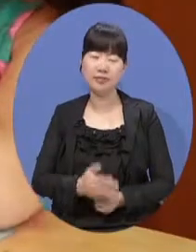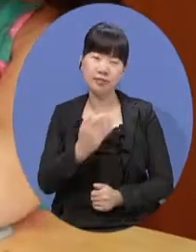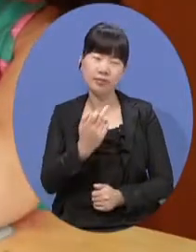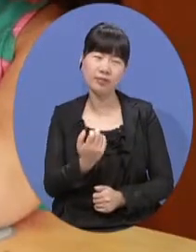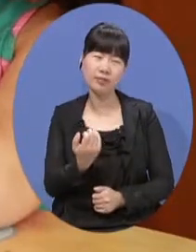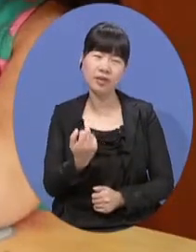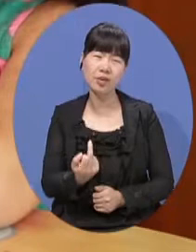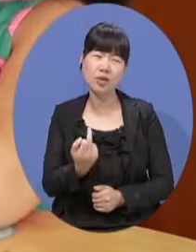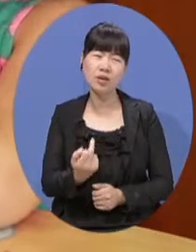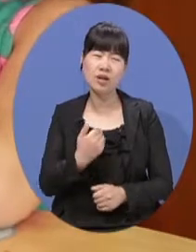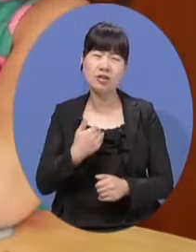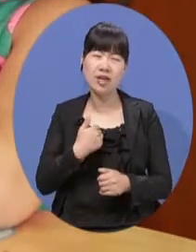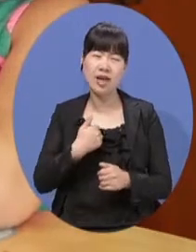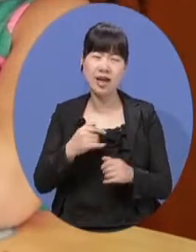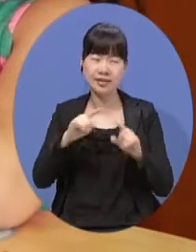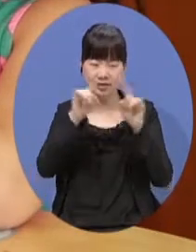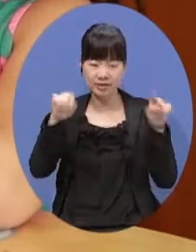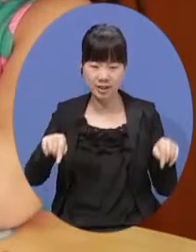동생이 내 스케치북에